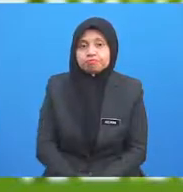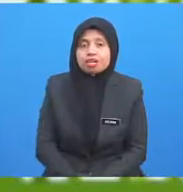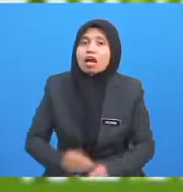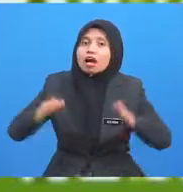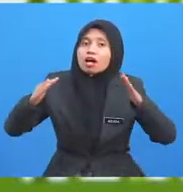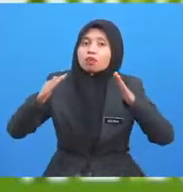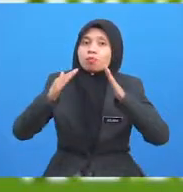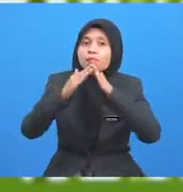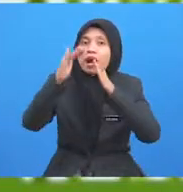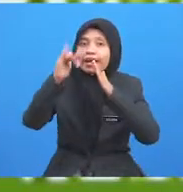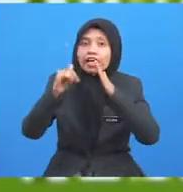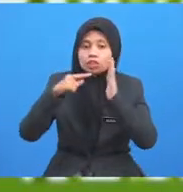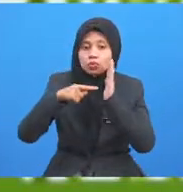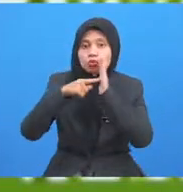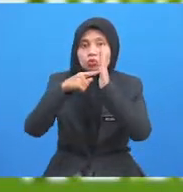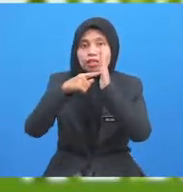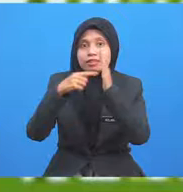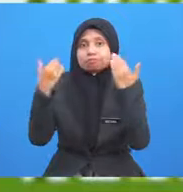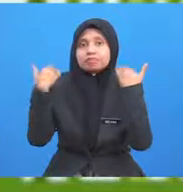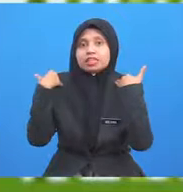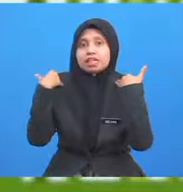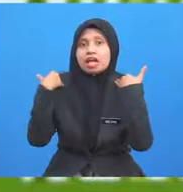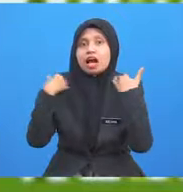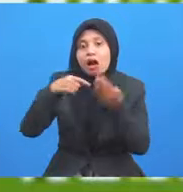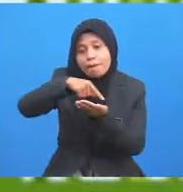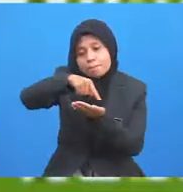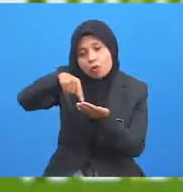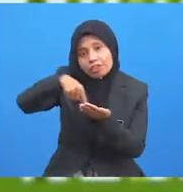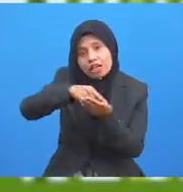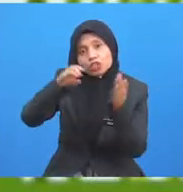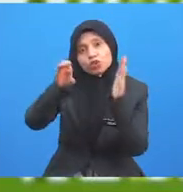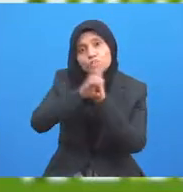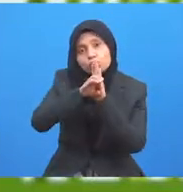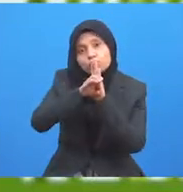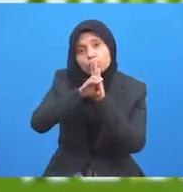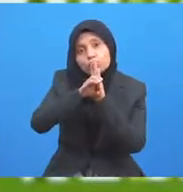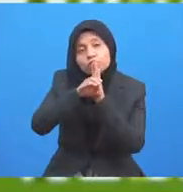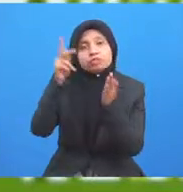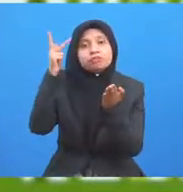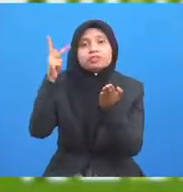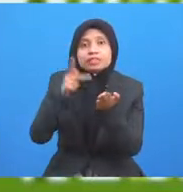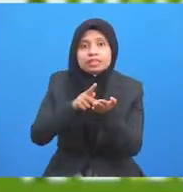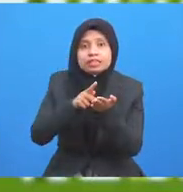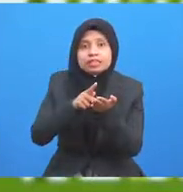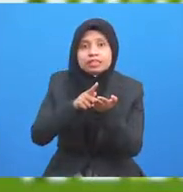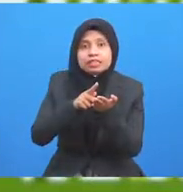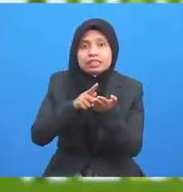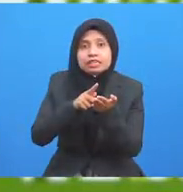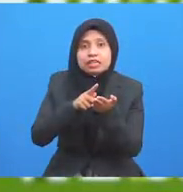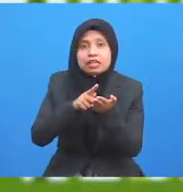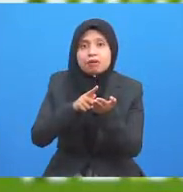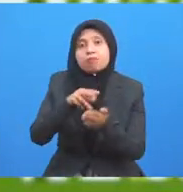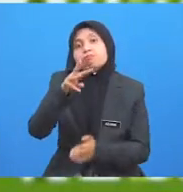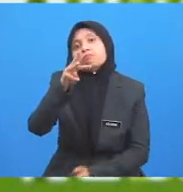Rumah yang dipaparkan itu tadi merupakan sebuah model olokan atau dikenali juga dengan istilah